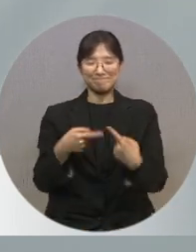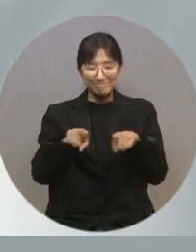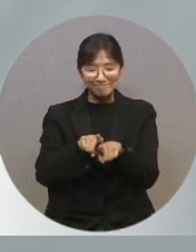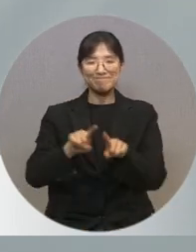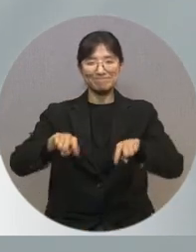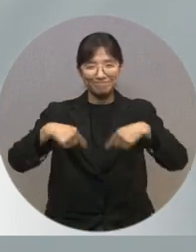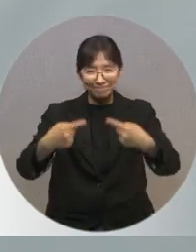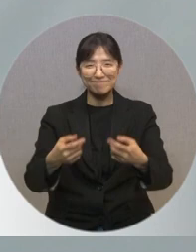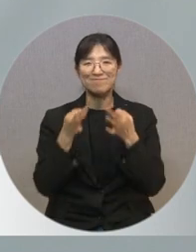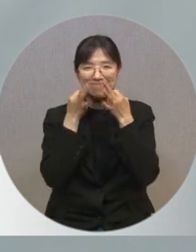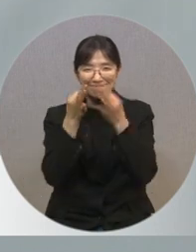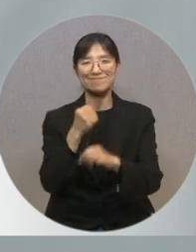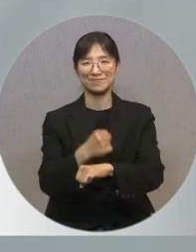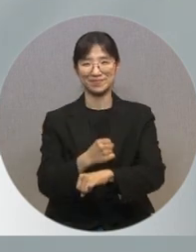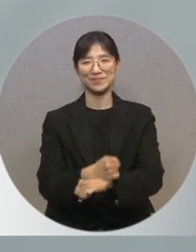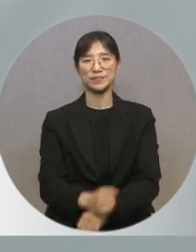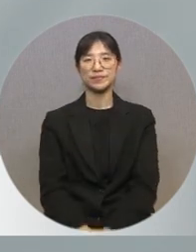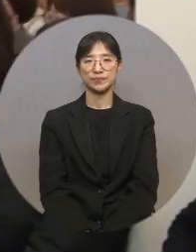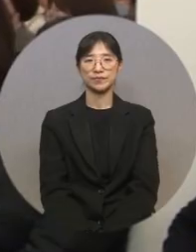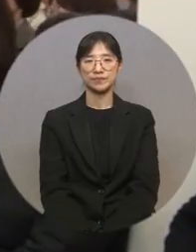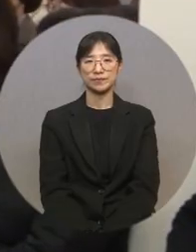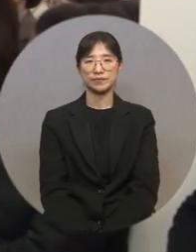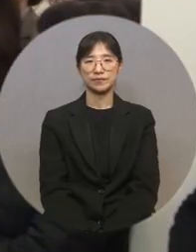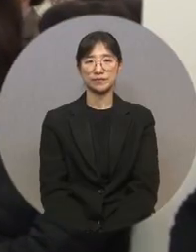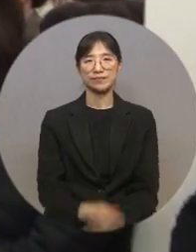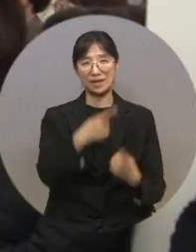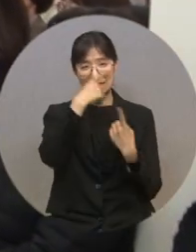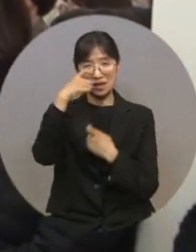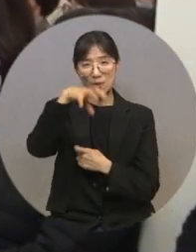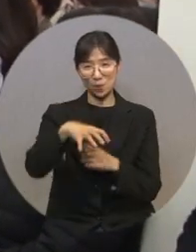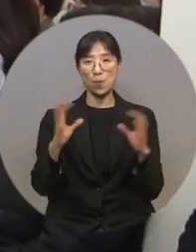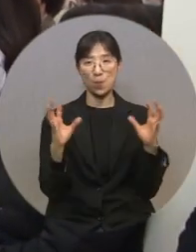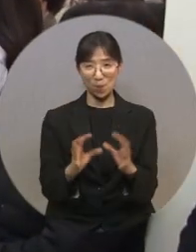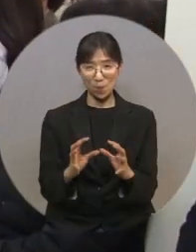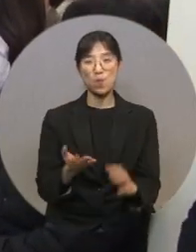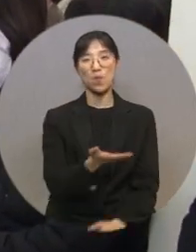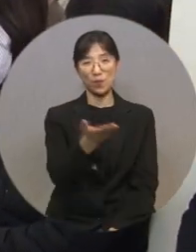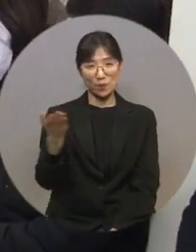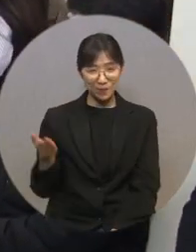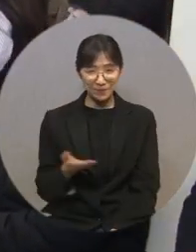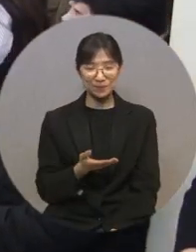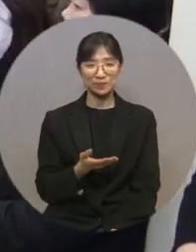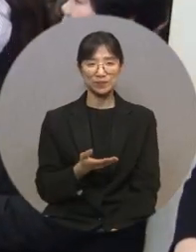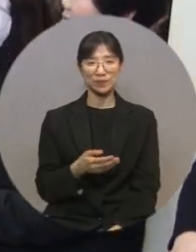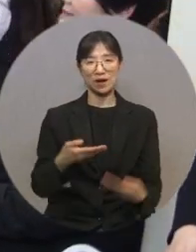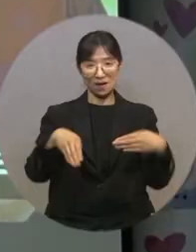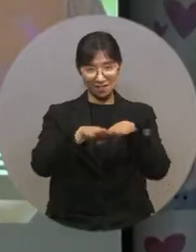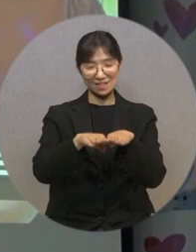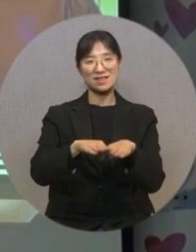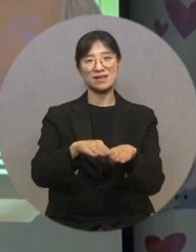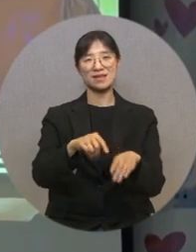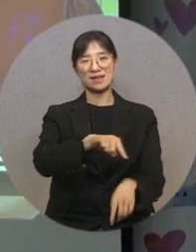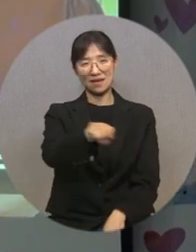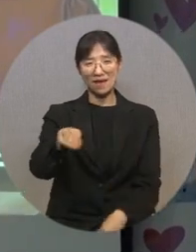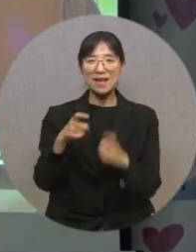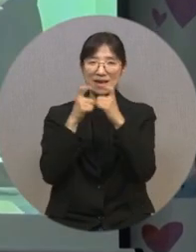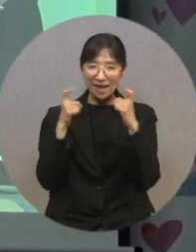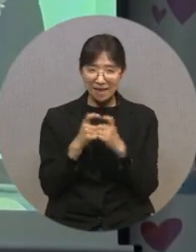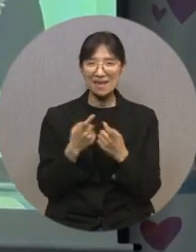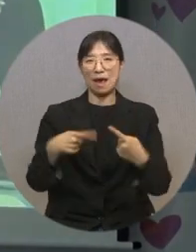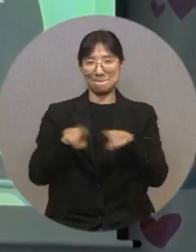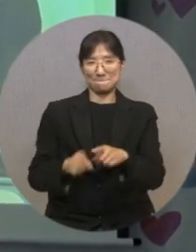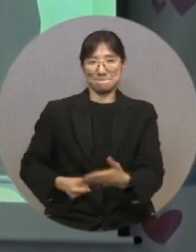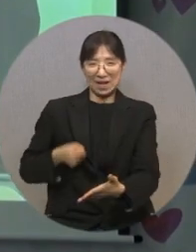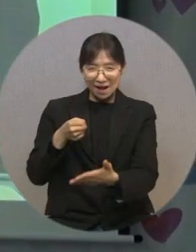동참해서 챙겨보도록 하겠습니다. 기념식장에 모인 사회복지사들은 관내 기관, 개인의 한계